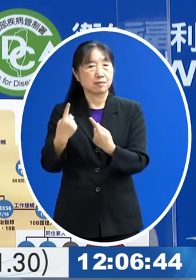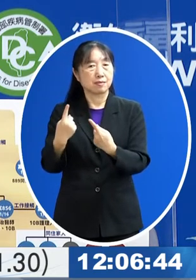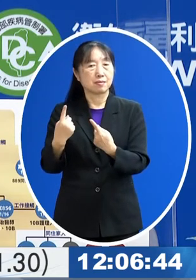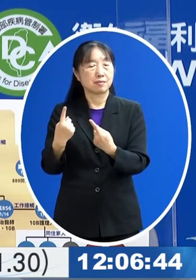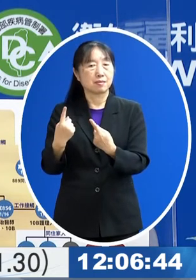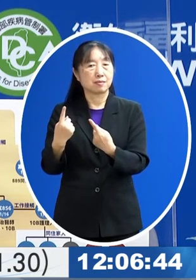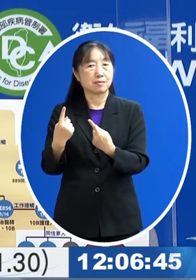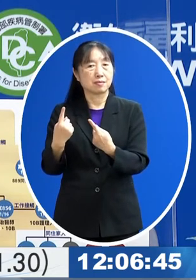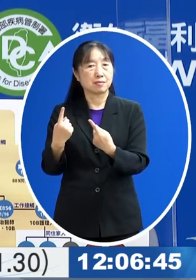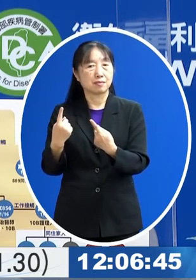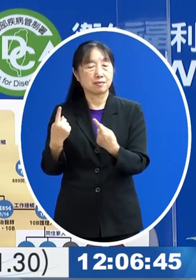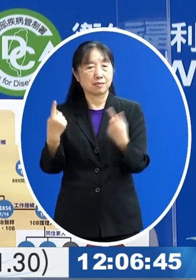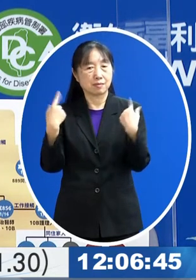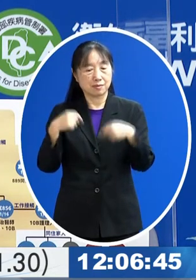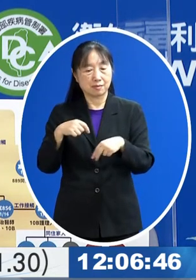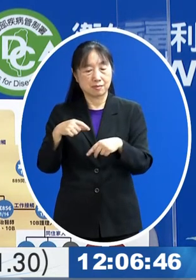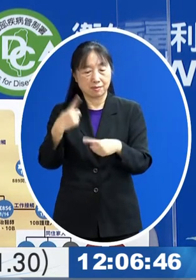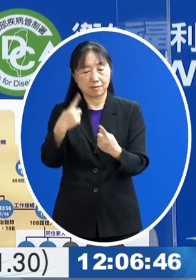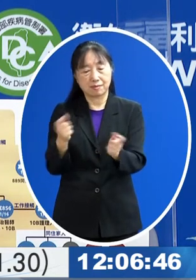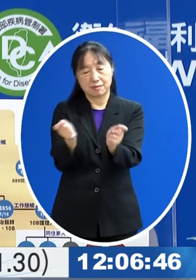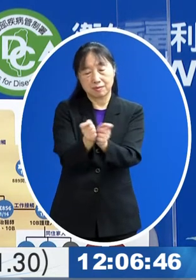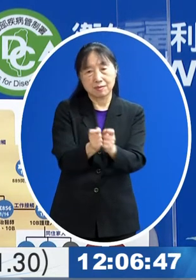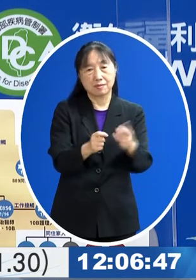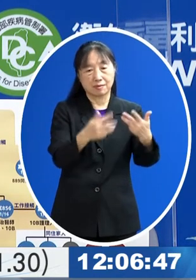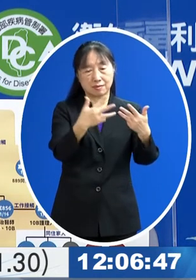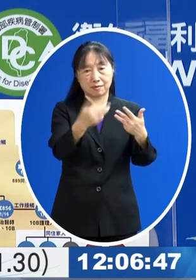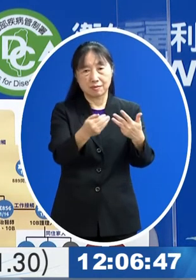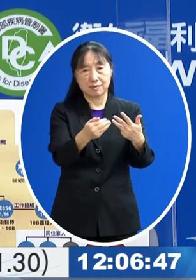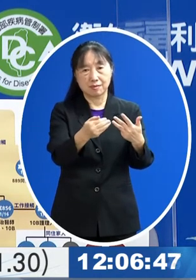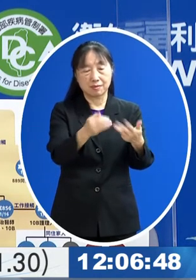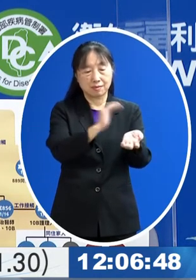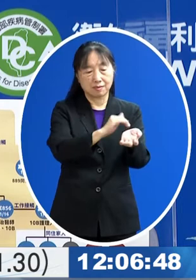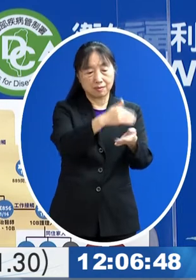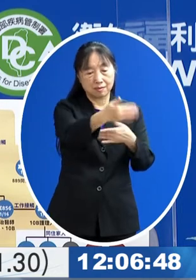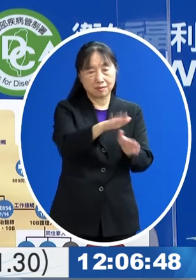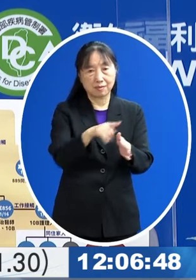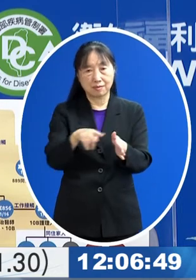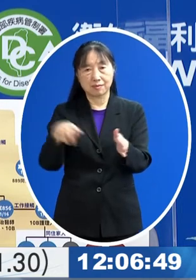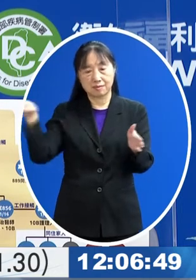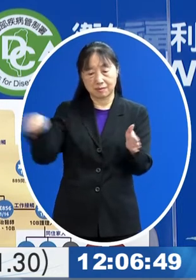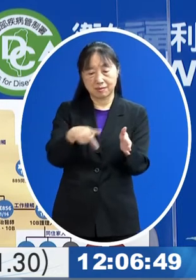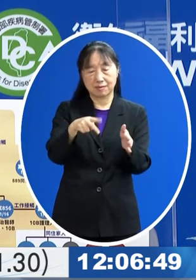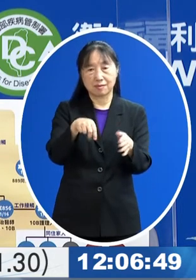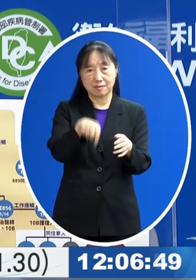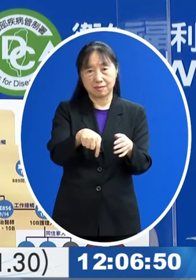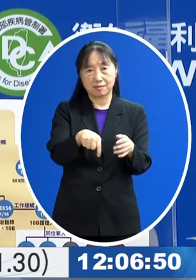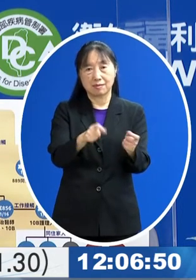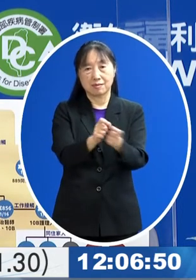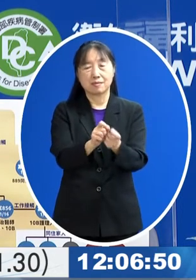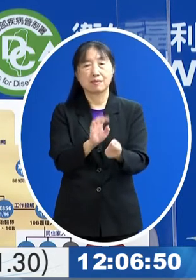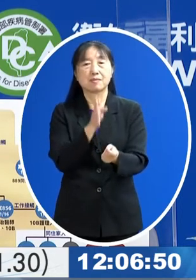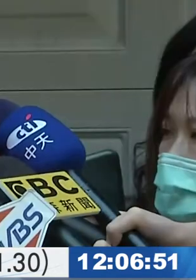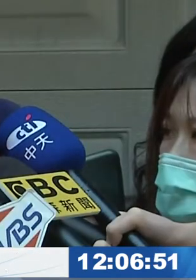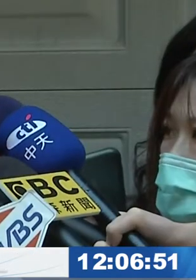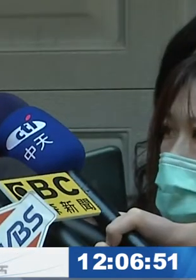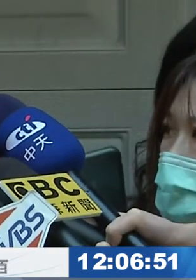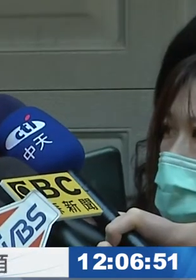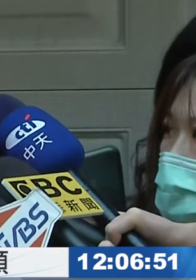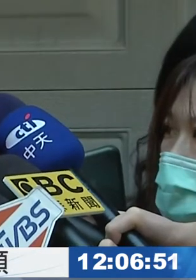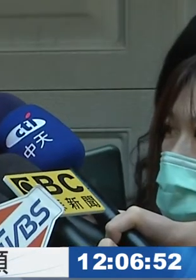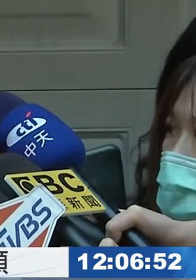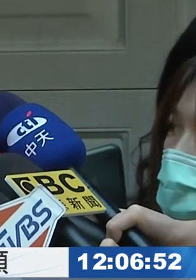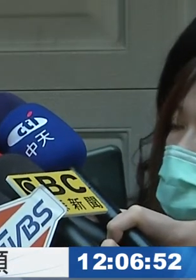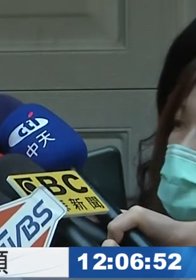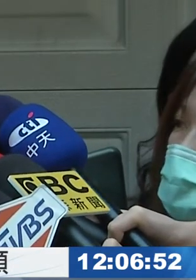哈原来的这个889哈那边的诊间啊。不过他妈妈也检验是阴性， 几分钟的